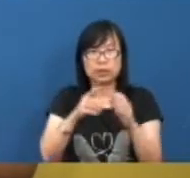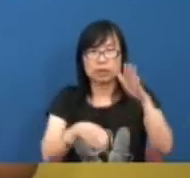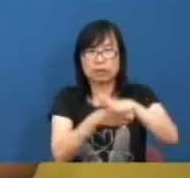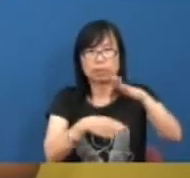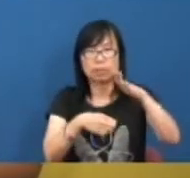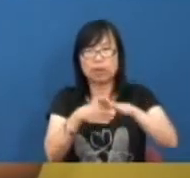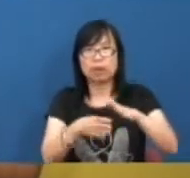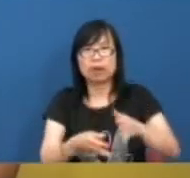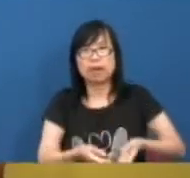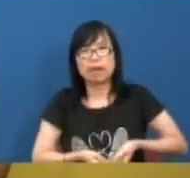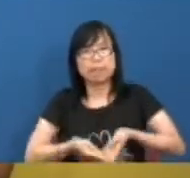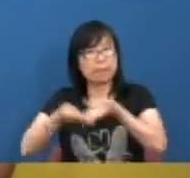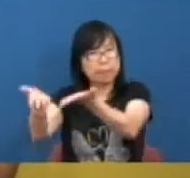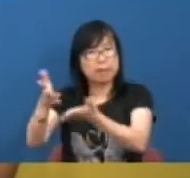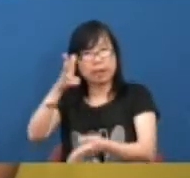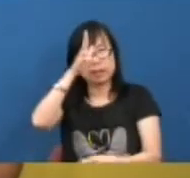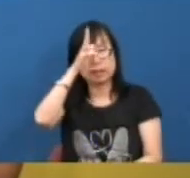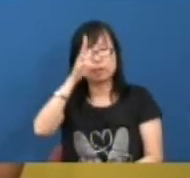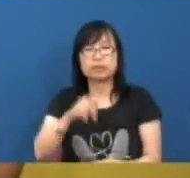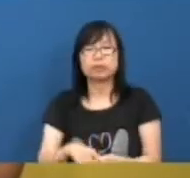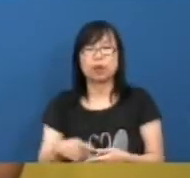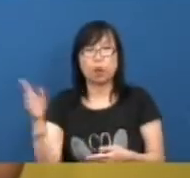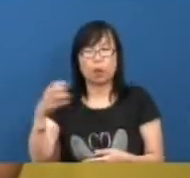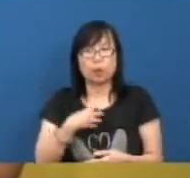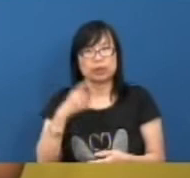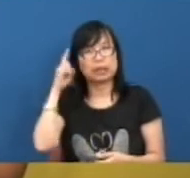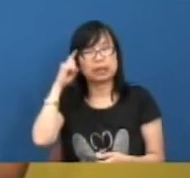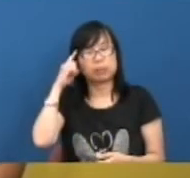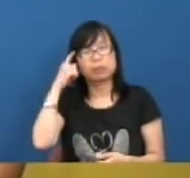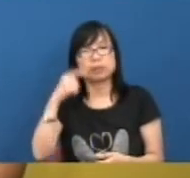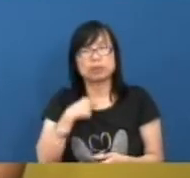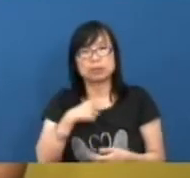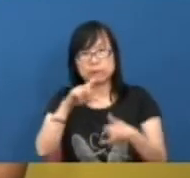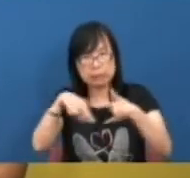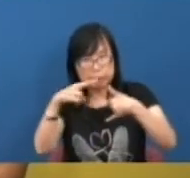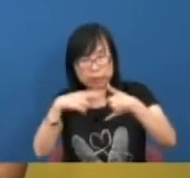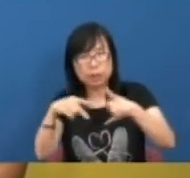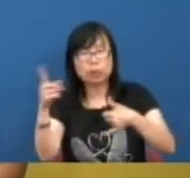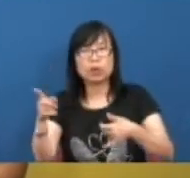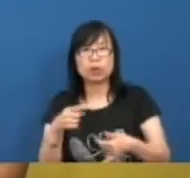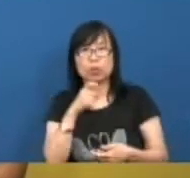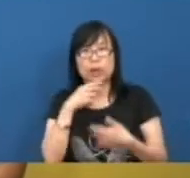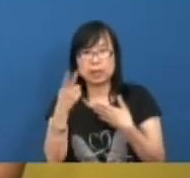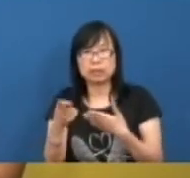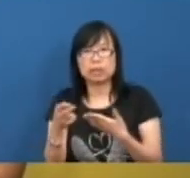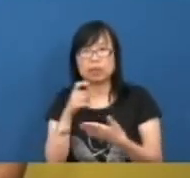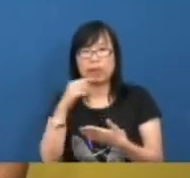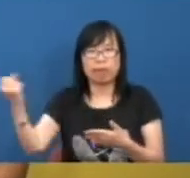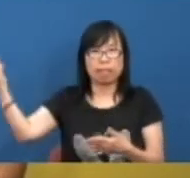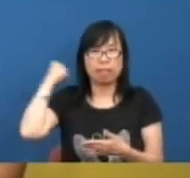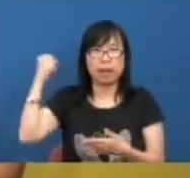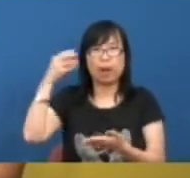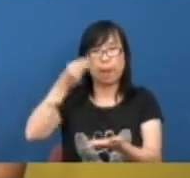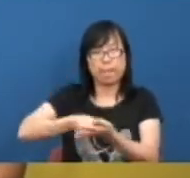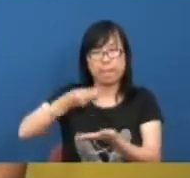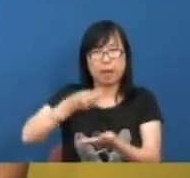放出嚟。咁所以呢樣嘢都好值得檢討嘅呢個房屋政策，令到即係有能力嘅人可以提升買